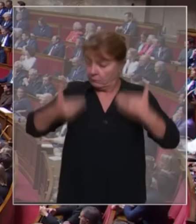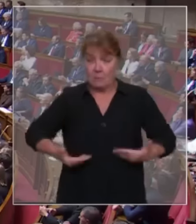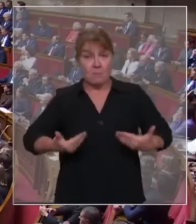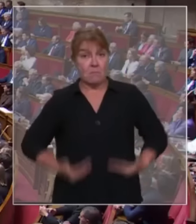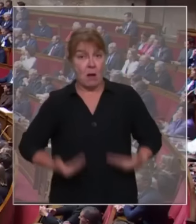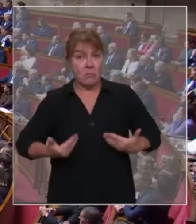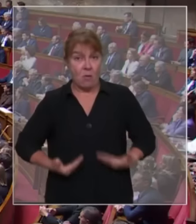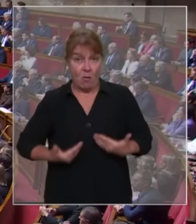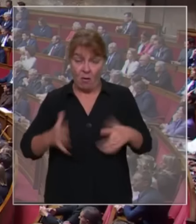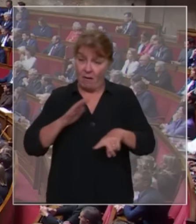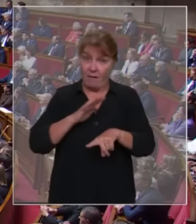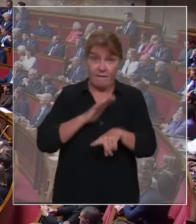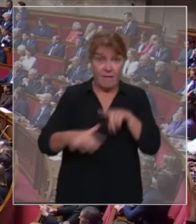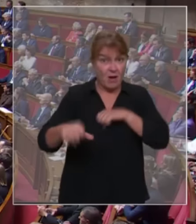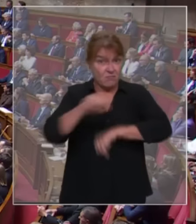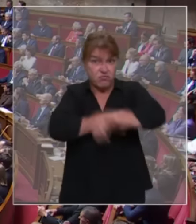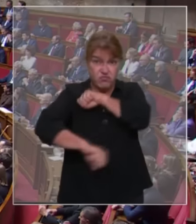avec peu,